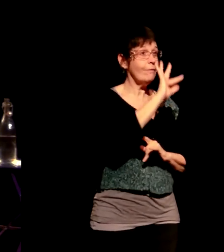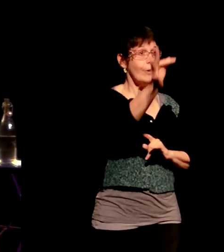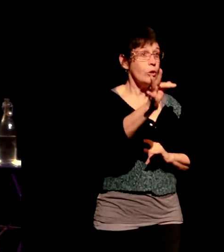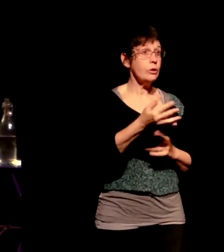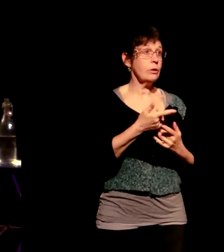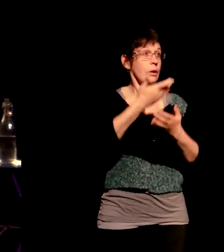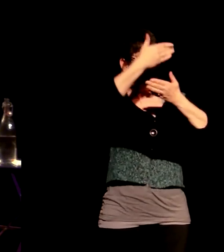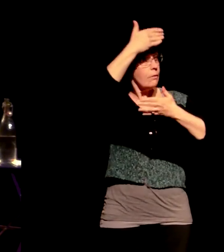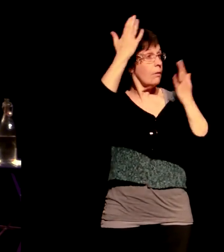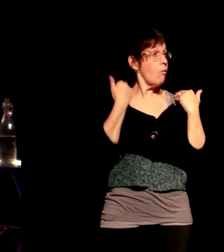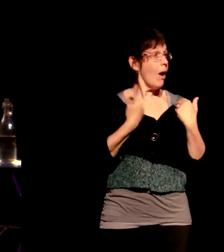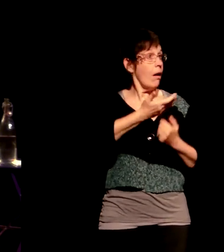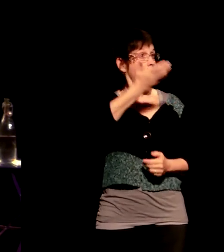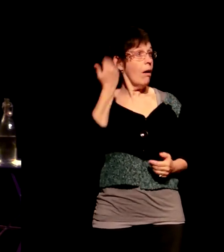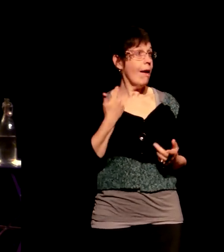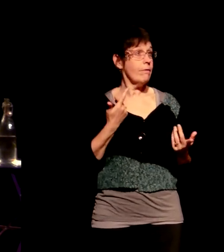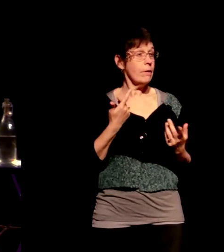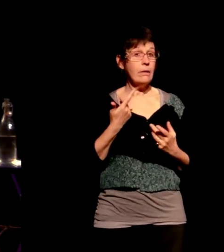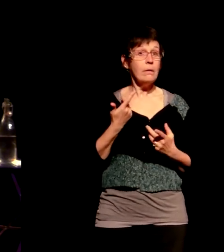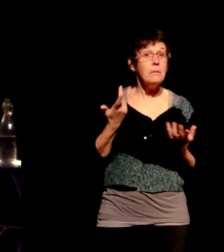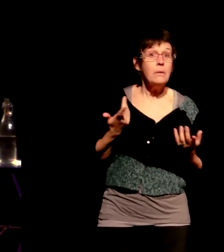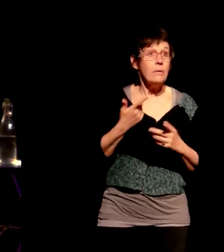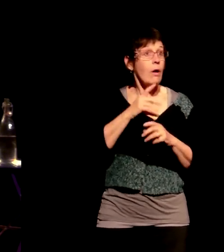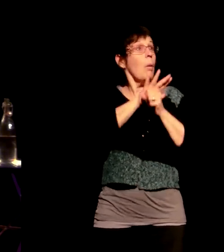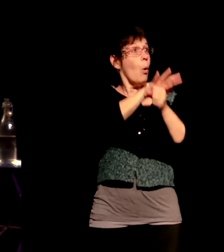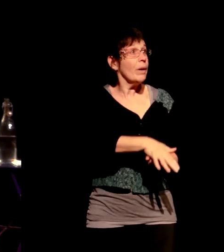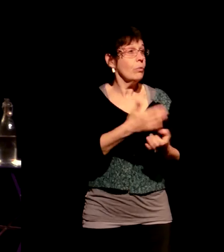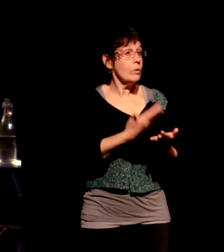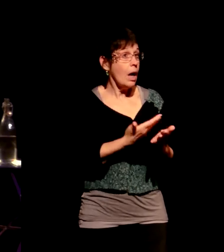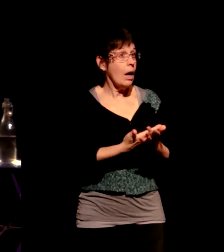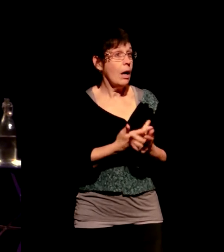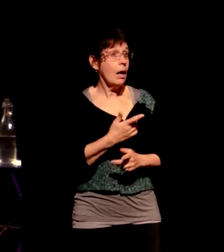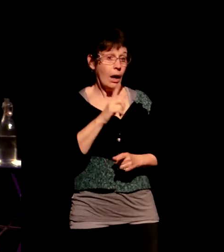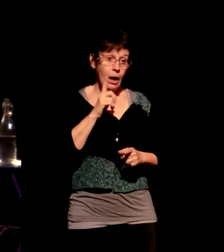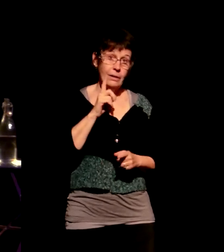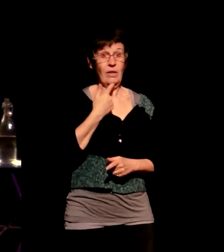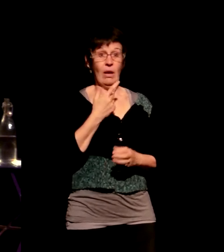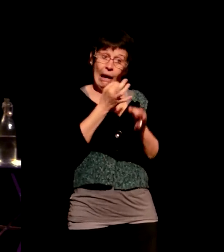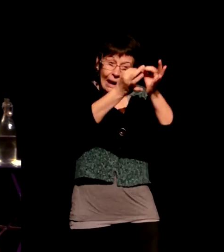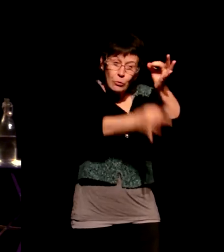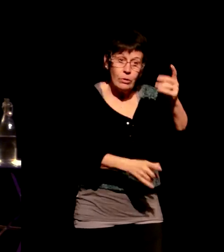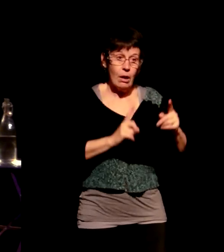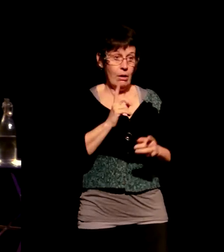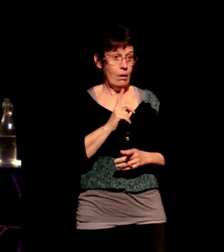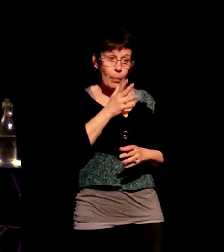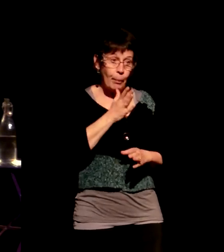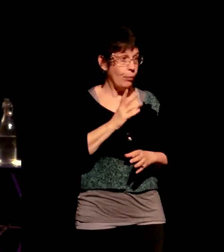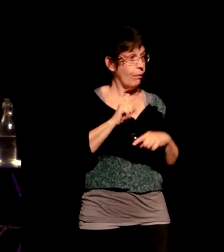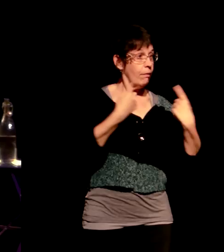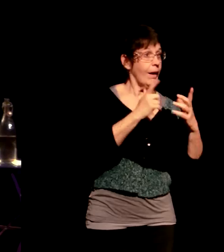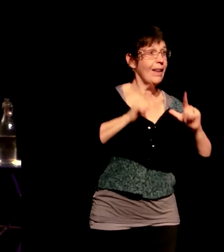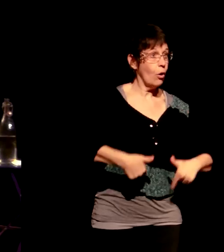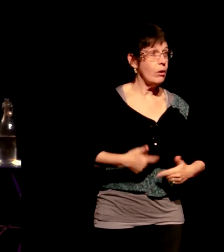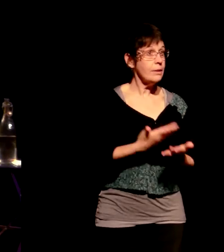passe des choses. Et je ne sais pas si, au nom du fait que ce soit un signe d'oppression, elles ne doivent plus aller à l'école, elles doivent subir ces humiliations permanentes. Enfin, voilà. Moi, c'est